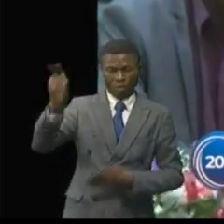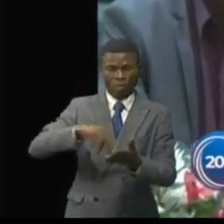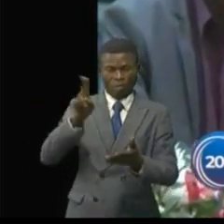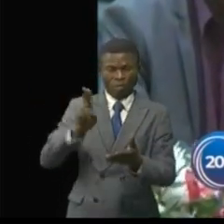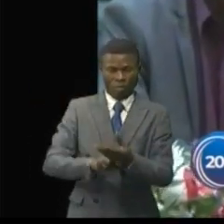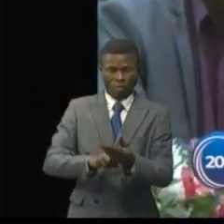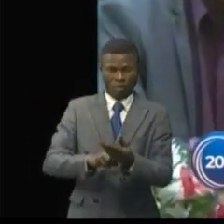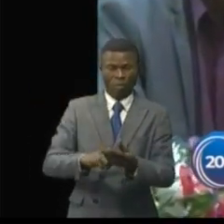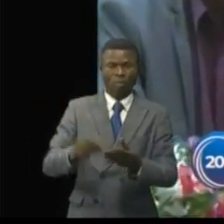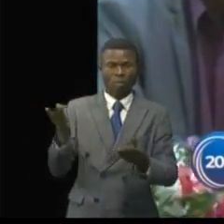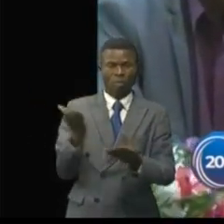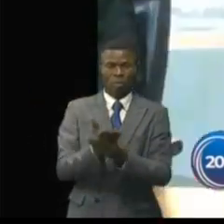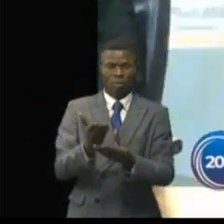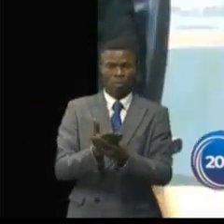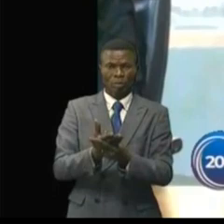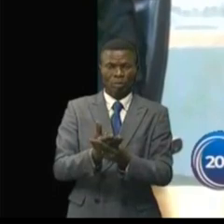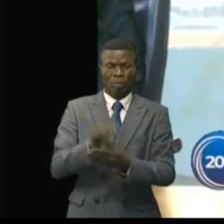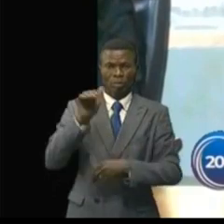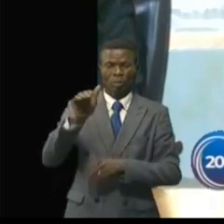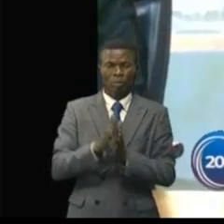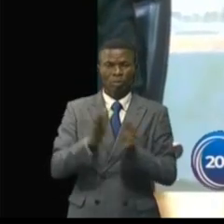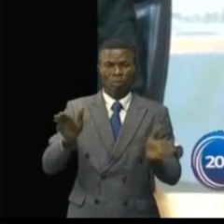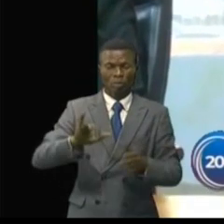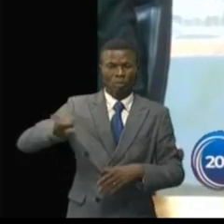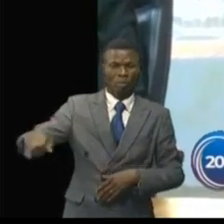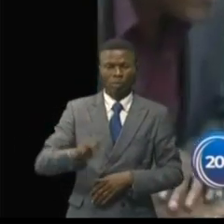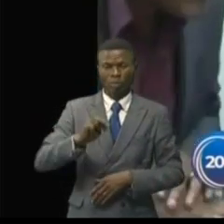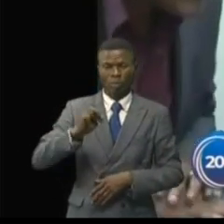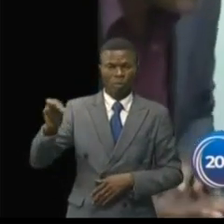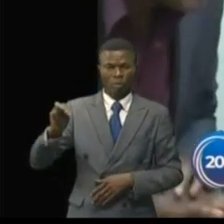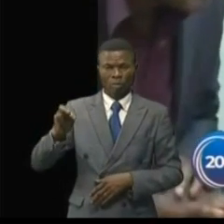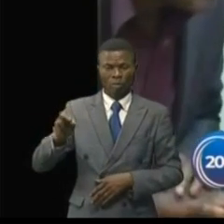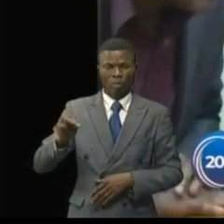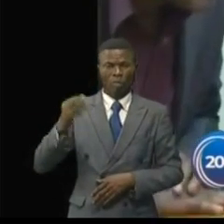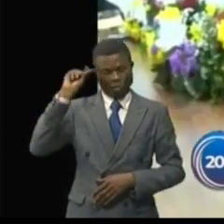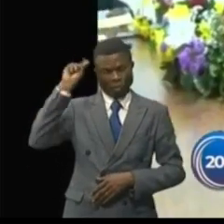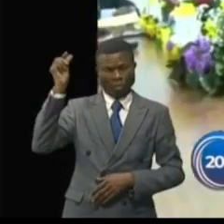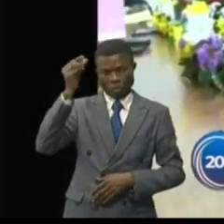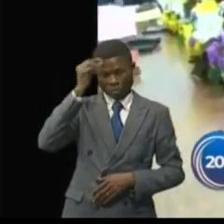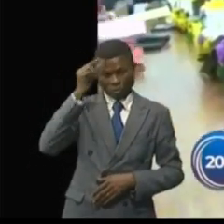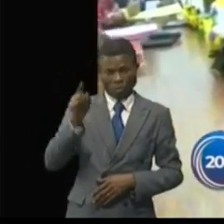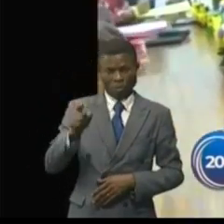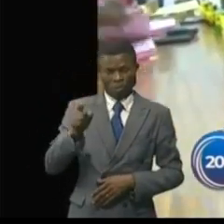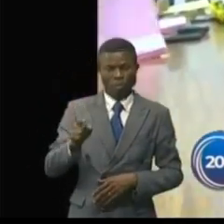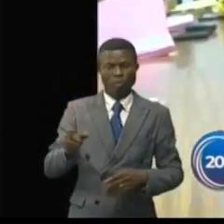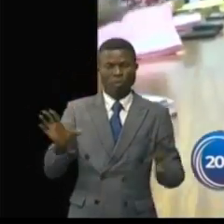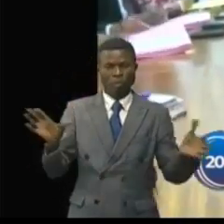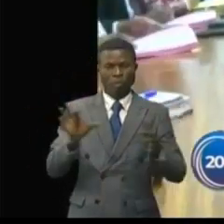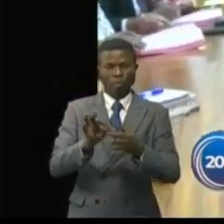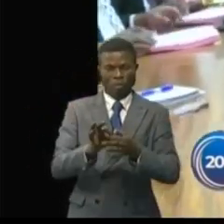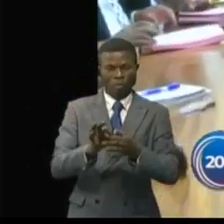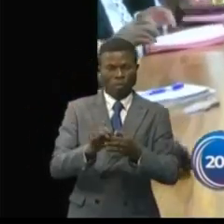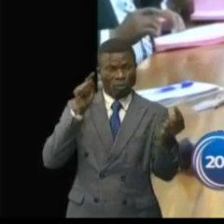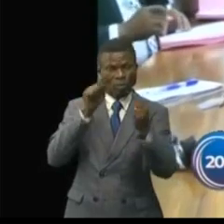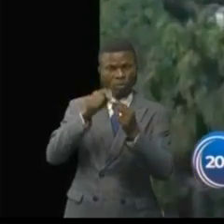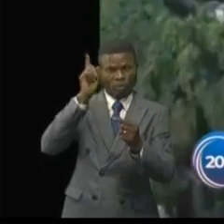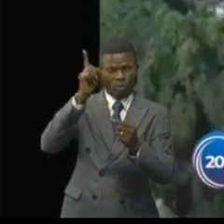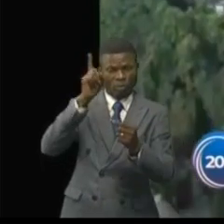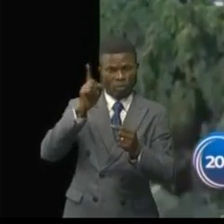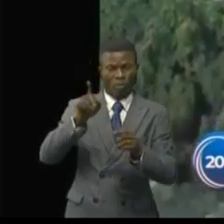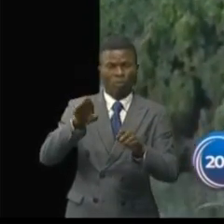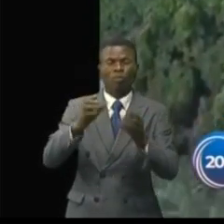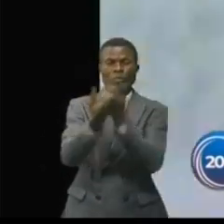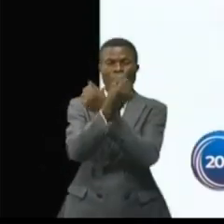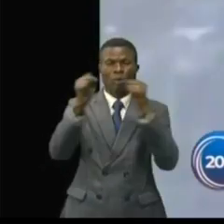de ces protocoles d'accord par le directeur général Jean-Mabi Moulumba et la gouverneure Rita Bola. Cette collaboration a pour objectif de désenclaver